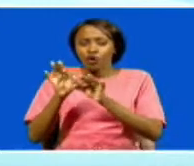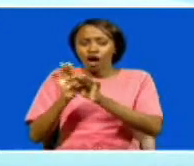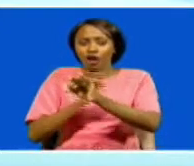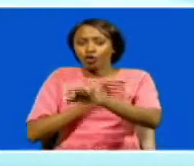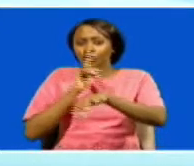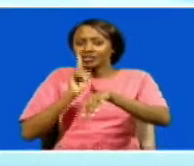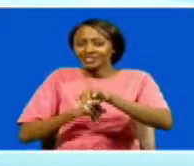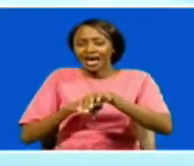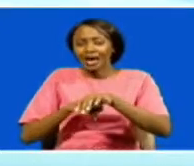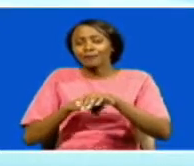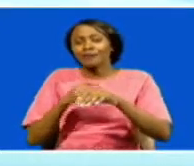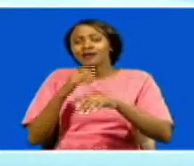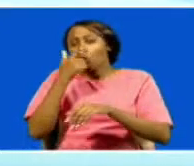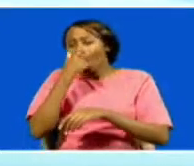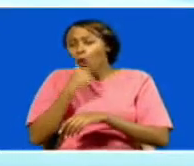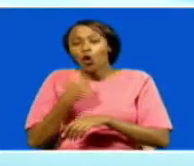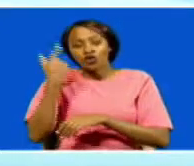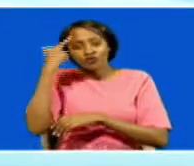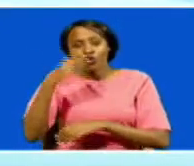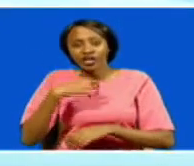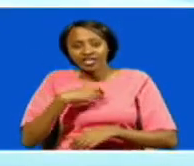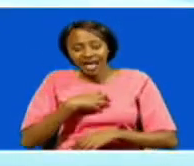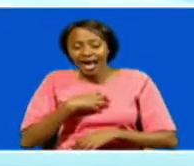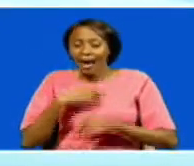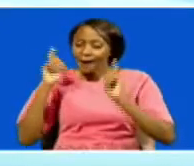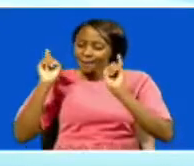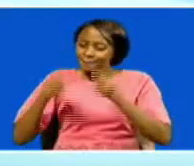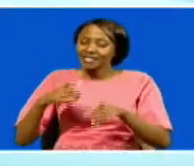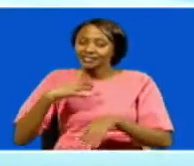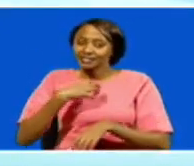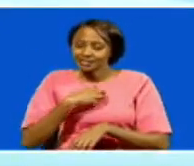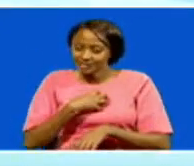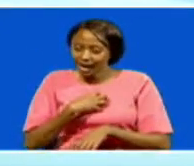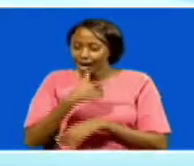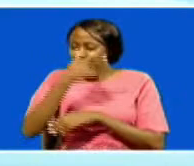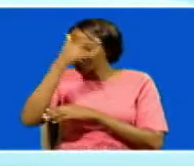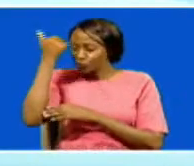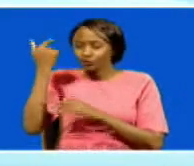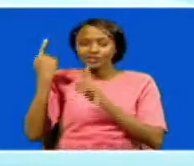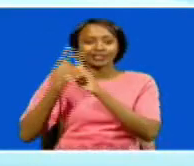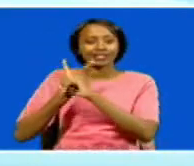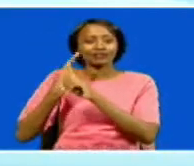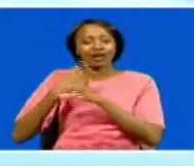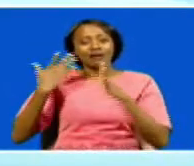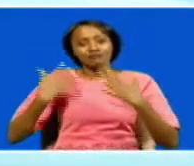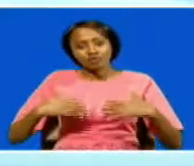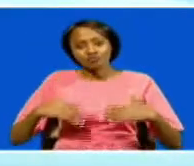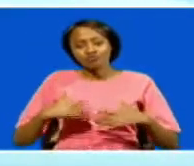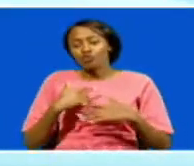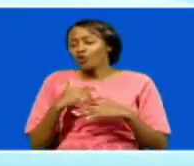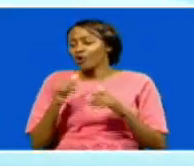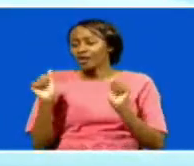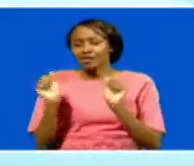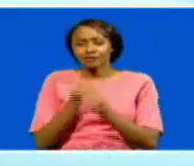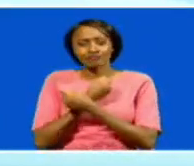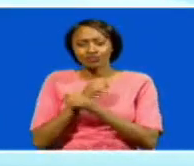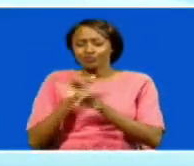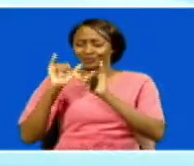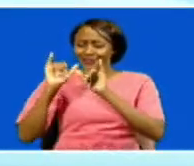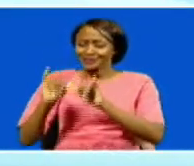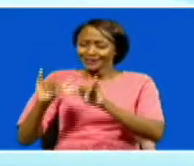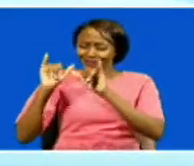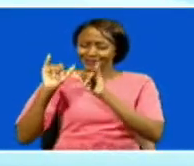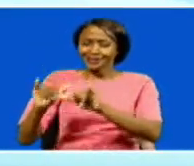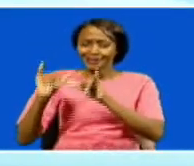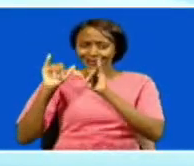umri wa kustaafu anafaa staafu mara moja, akidai kama mwanasiasa na mtumishi wa umma hatajihusisha na siasa